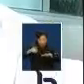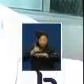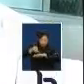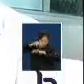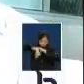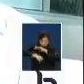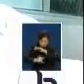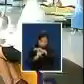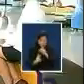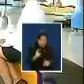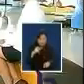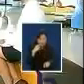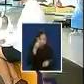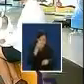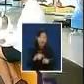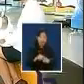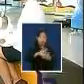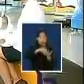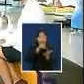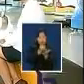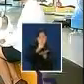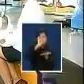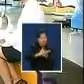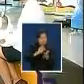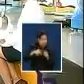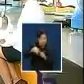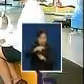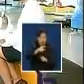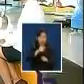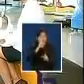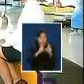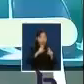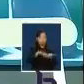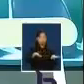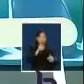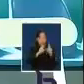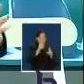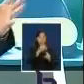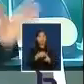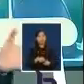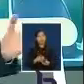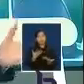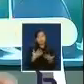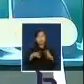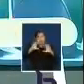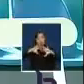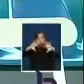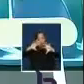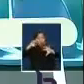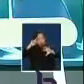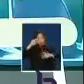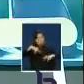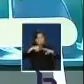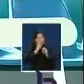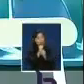จมน้ำ ค่ะ อุบัติเหตุพวกนี้มีผลกระทบกับเด็กมาก ครับดังนั้นท้ายสุดแล้วรัฐบาลจะมีการดูแลสวัสดิภาพของเด็ก คืออันดับแร